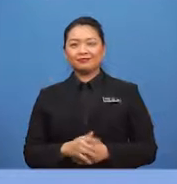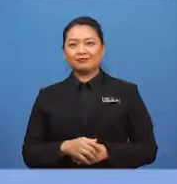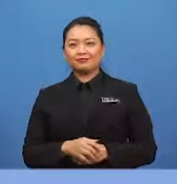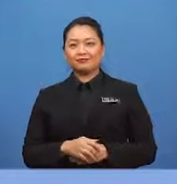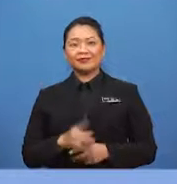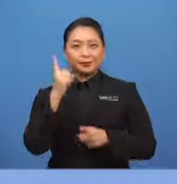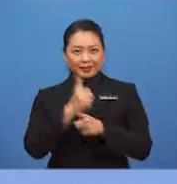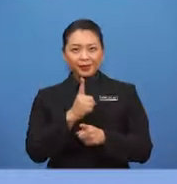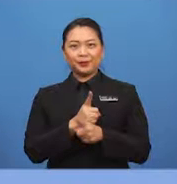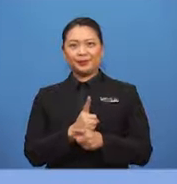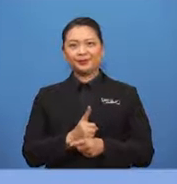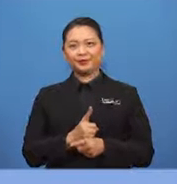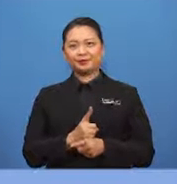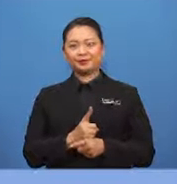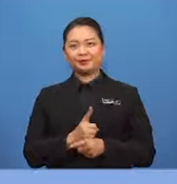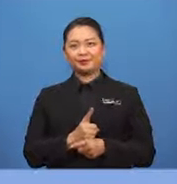Betul.